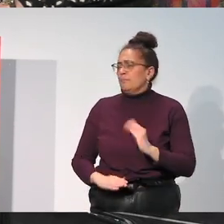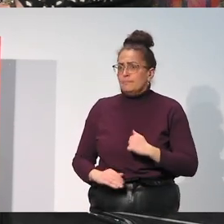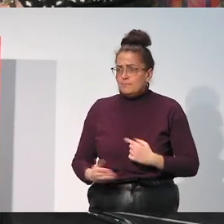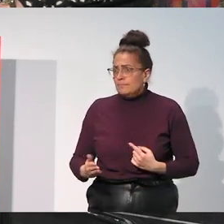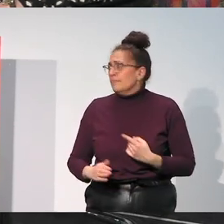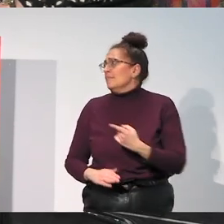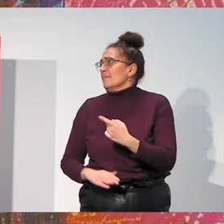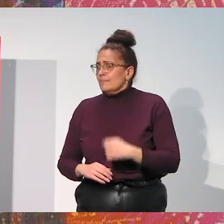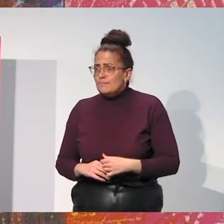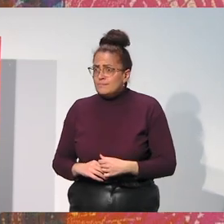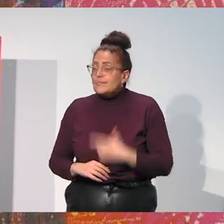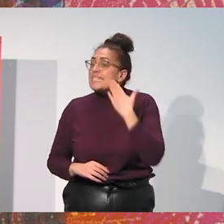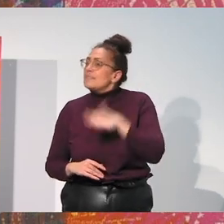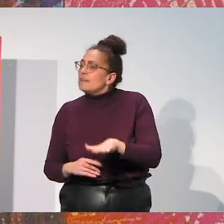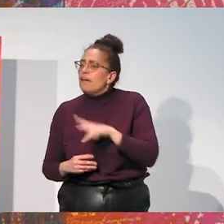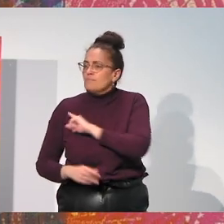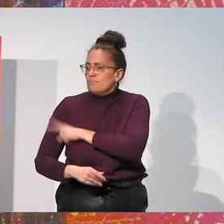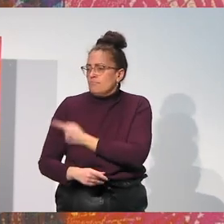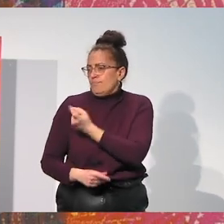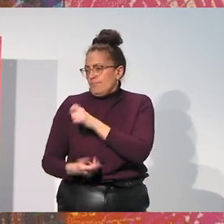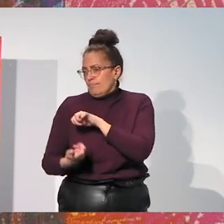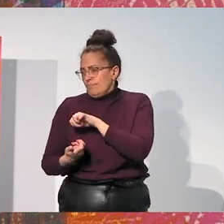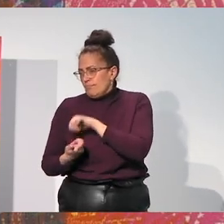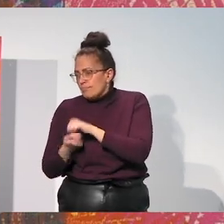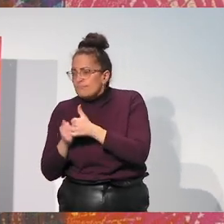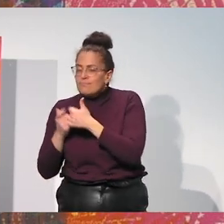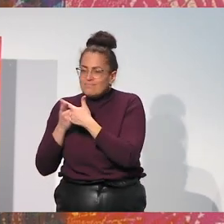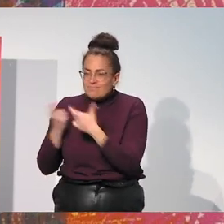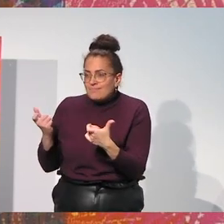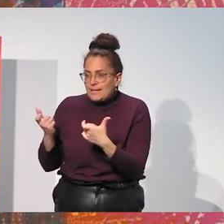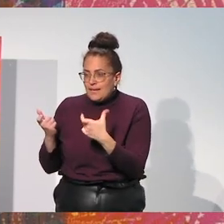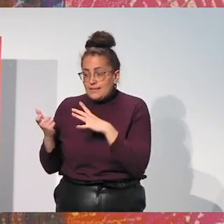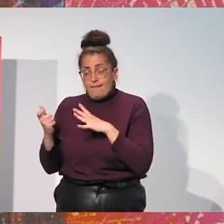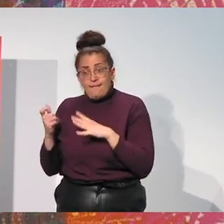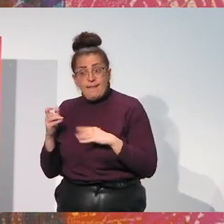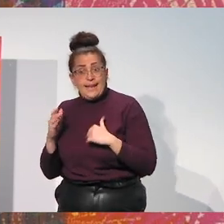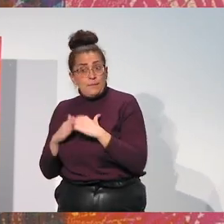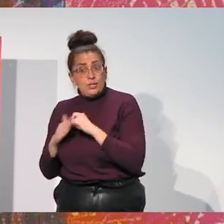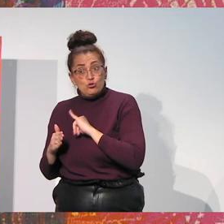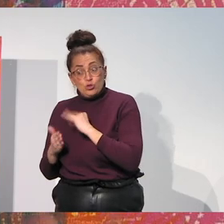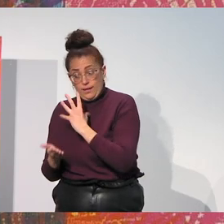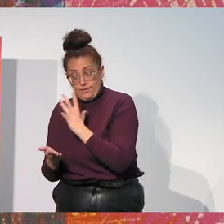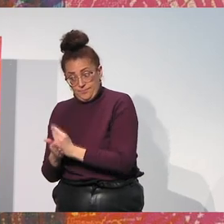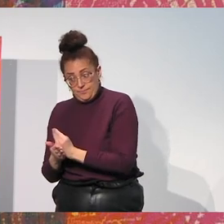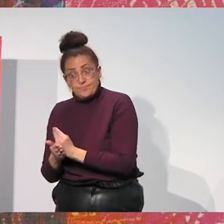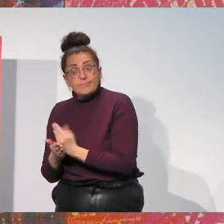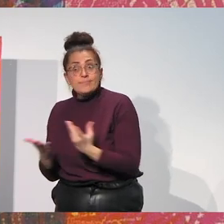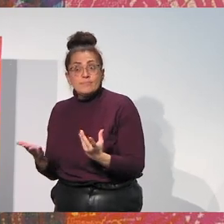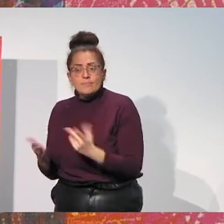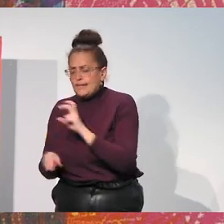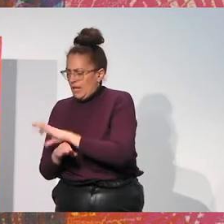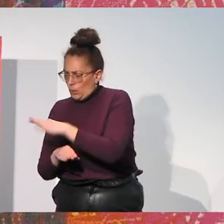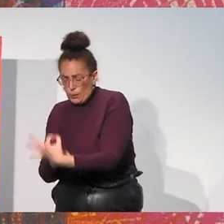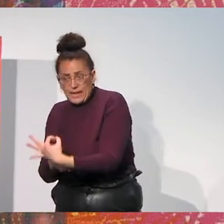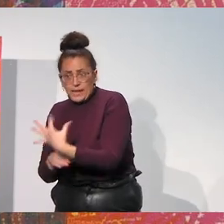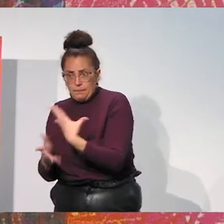lesquelles repose notre société moderne, c'est quelque chose qui sont des énergies épuisables et stockables. On a